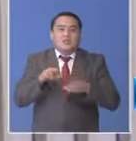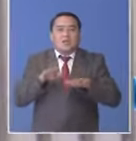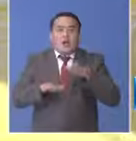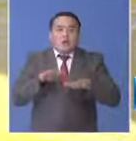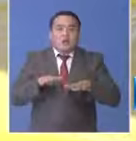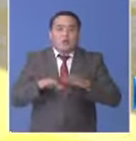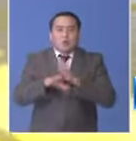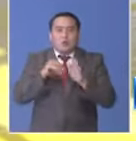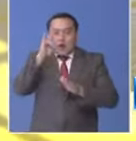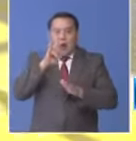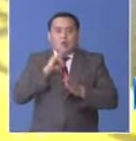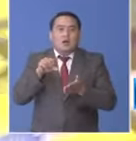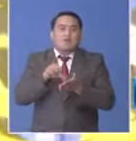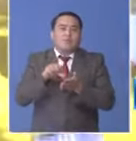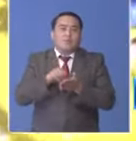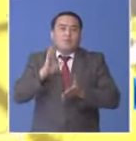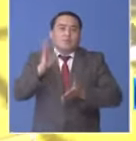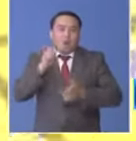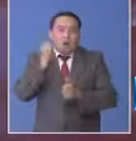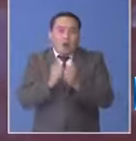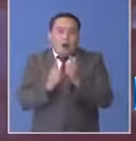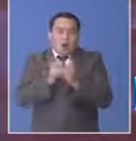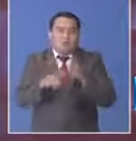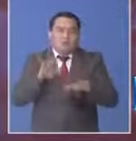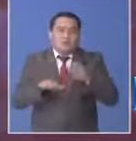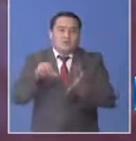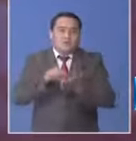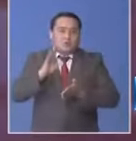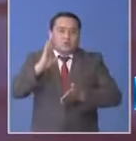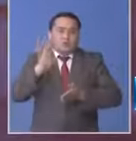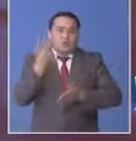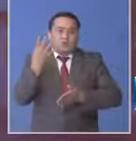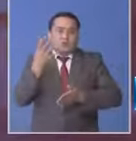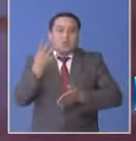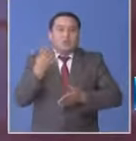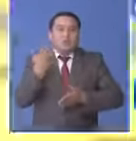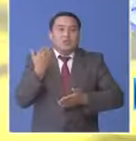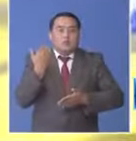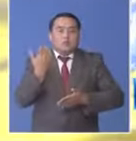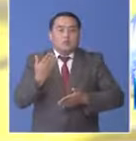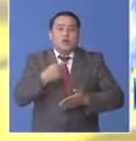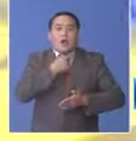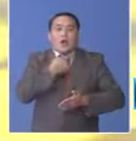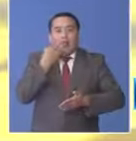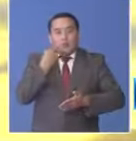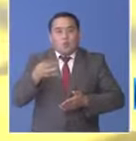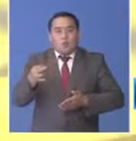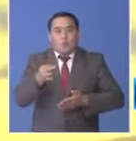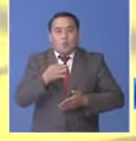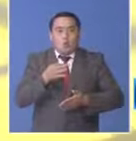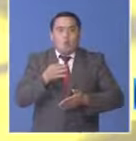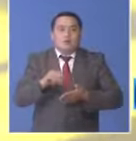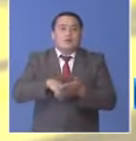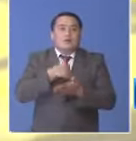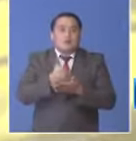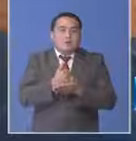10 весовых категориях. Сборная Казахстана выставляет представителей в каждой из них. Причем 4 борцов – выходцы из Алматинской области, которая считается